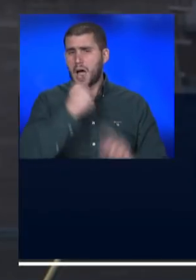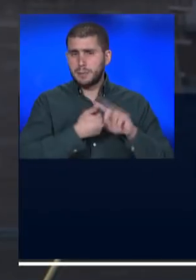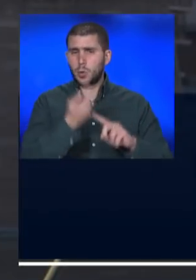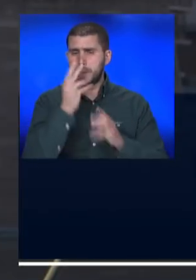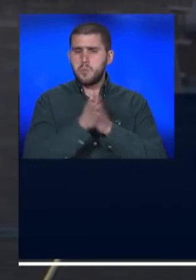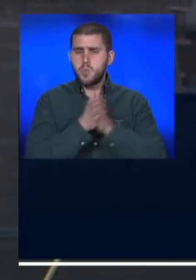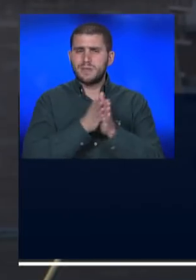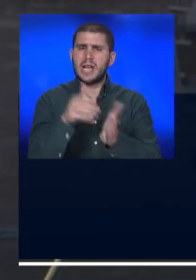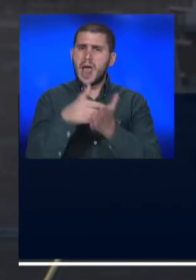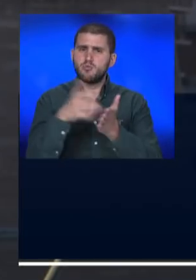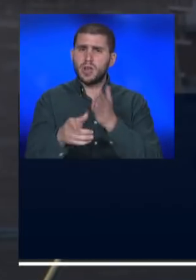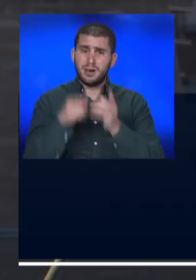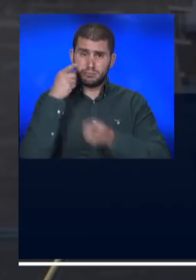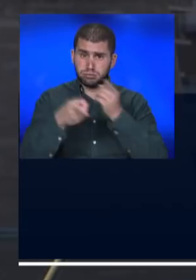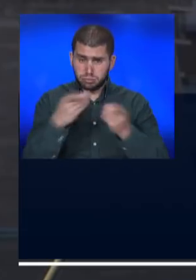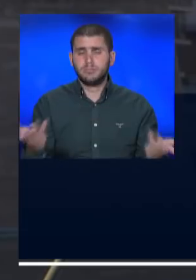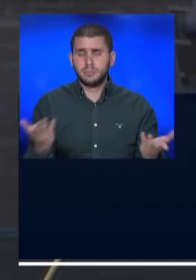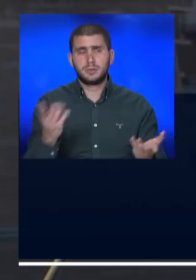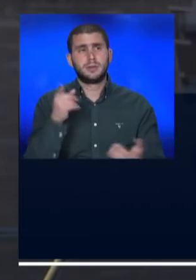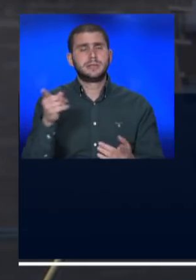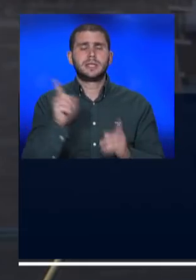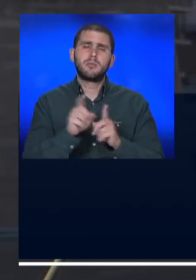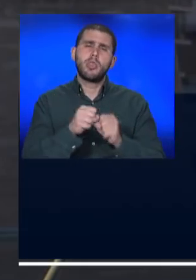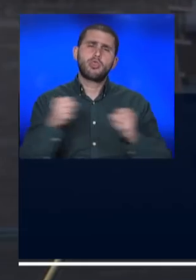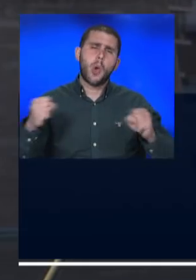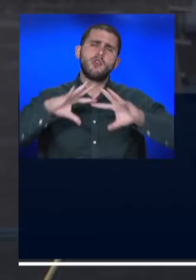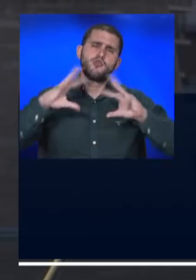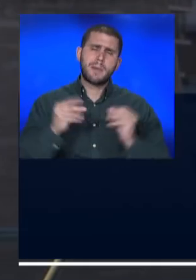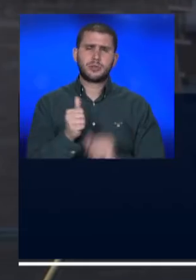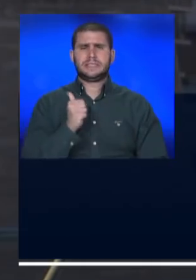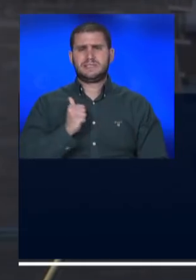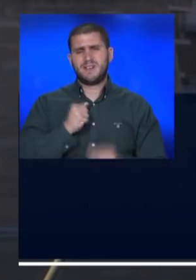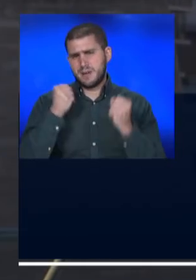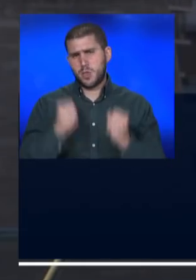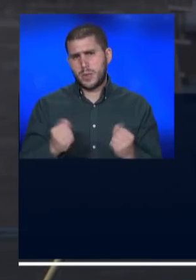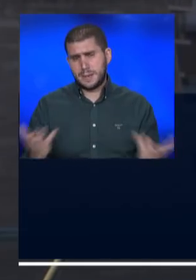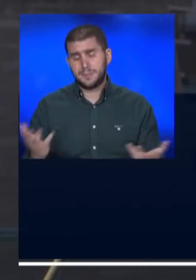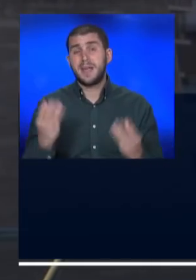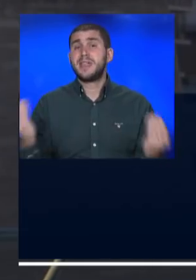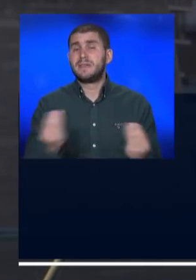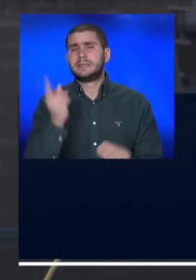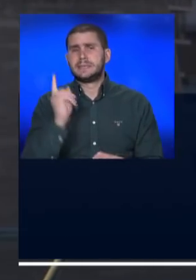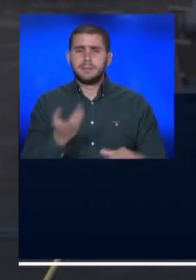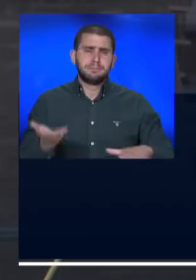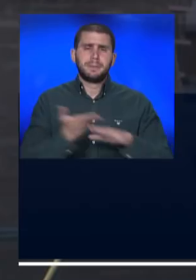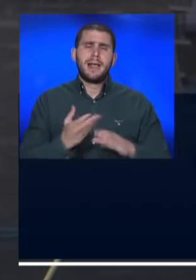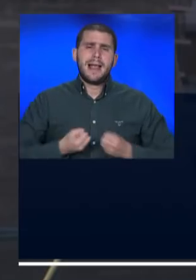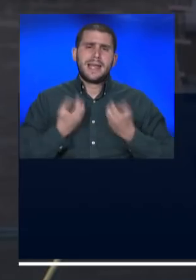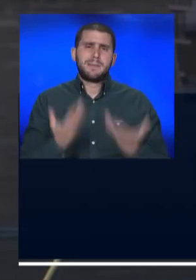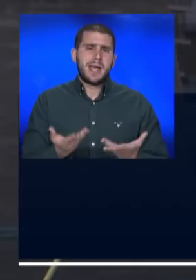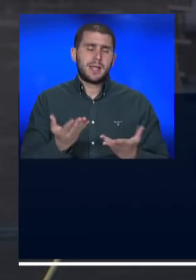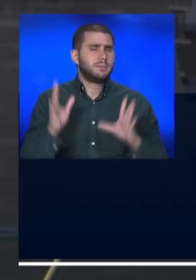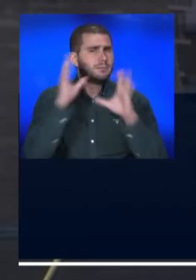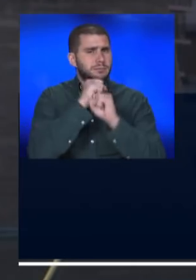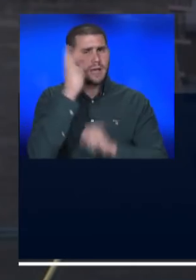אותנו. זה תורה שלמה, תורה צבאית וביטחונית, והדברים האלה צריכים לבוא לידי ביטוי בהבנה הצבאית, בהבנה